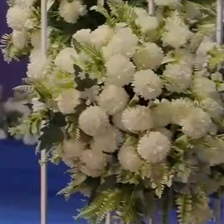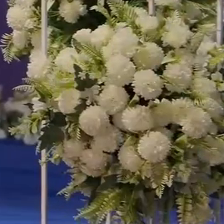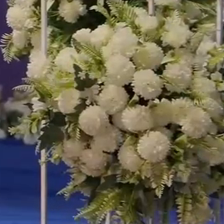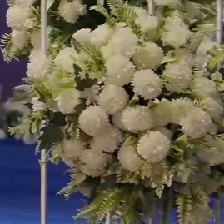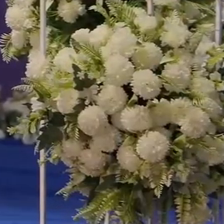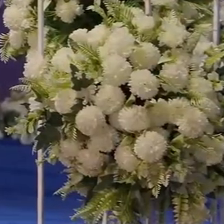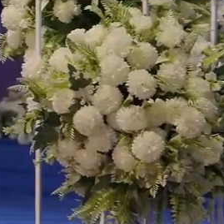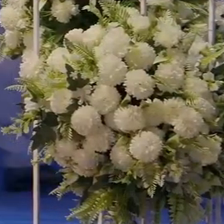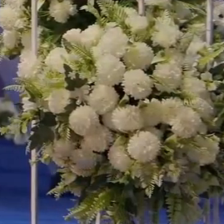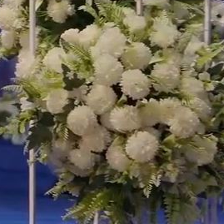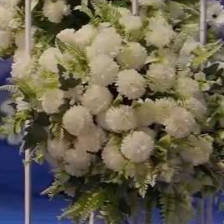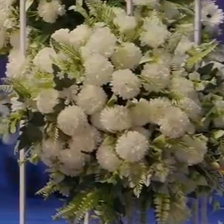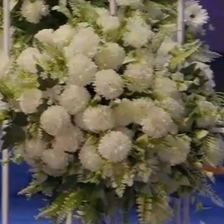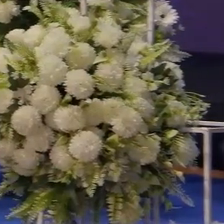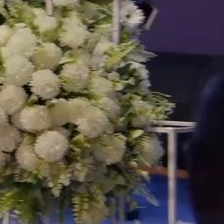Merci beaucoup.